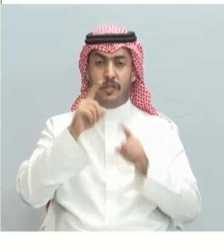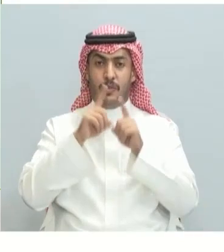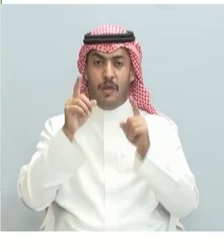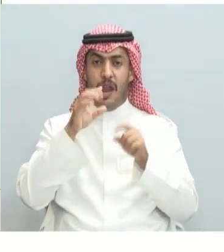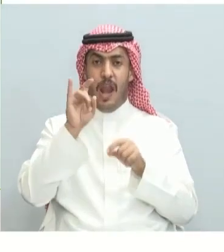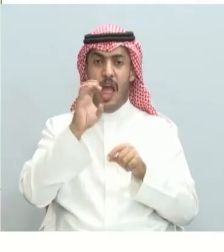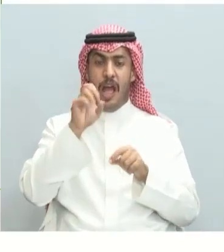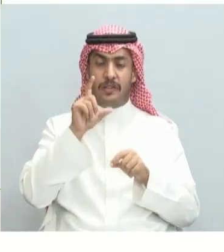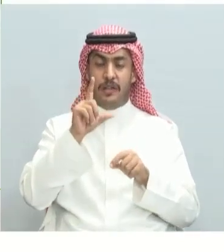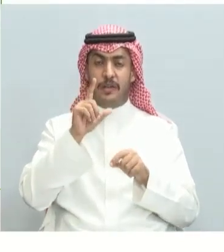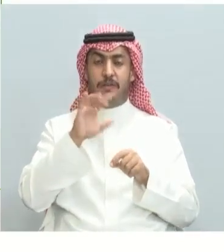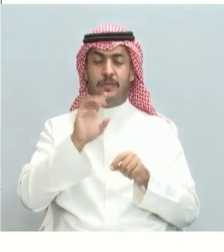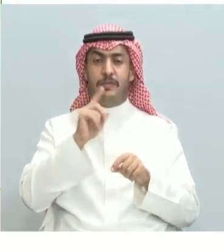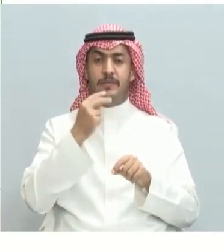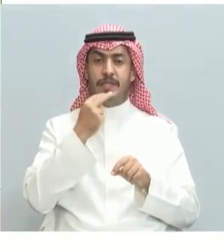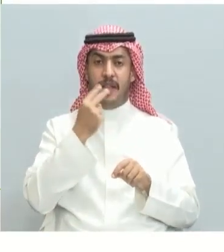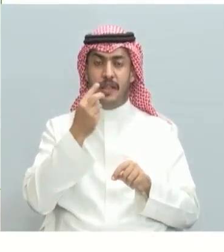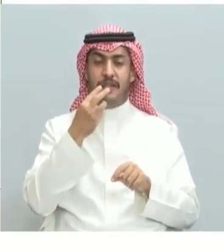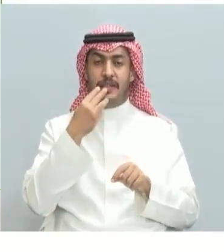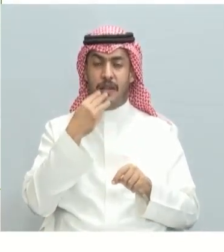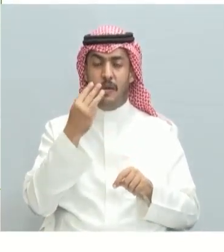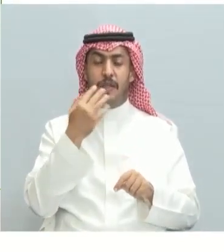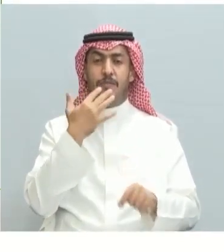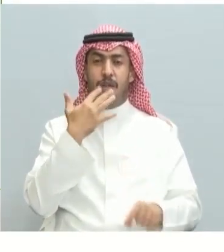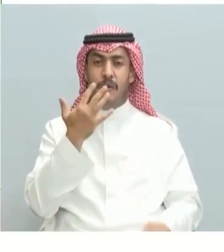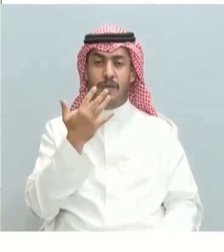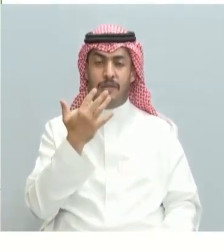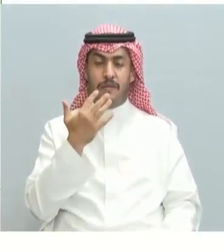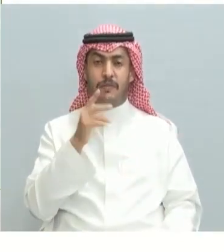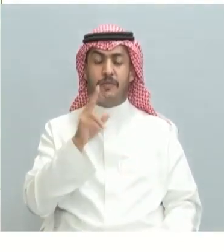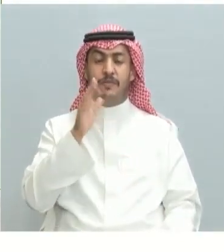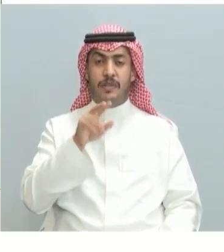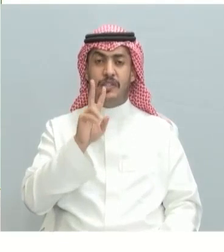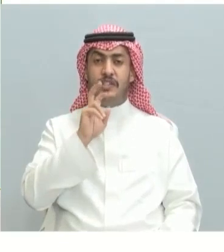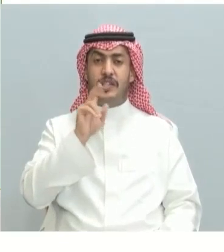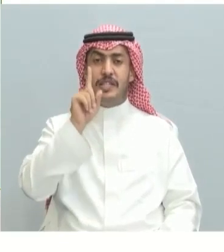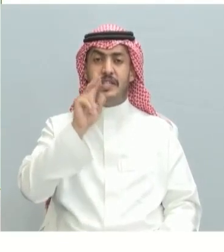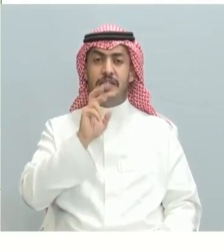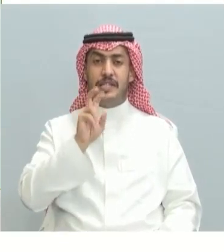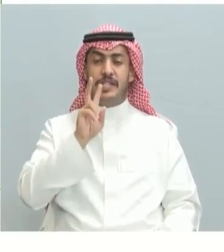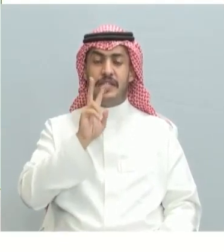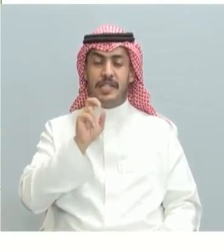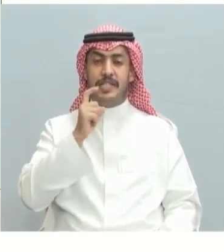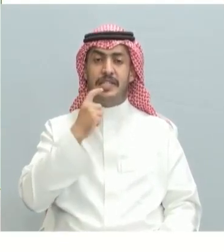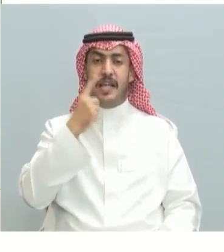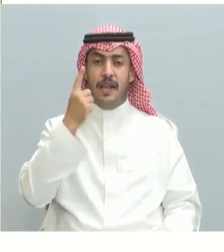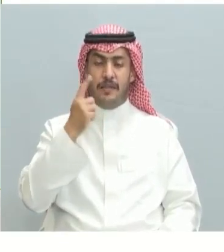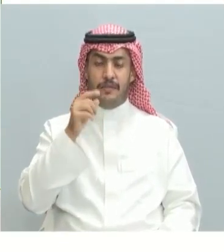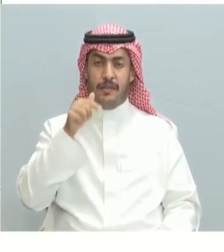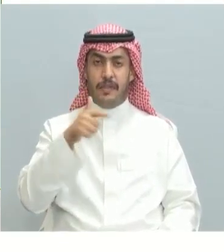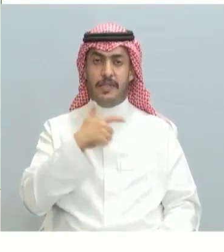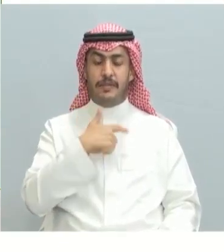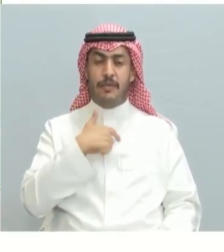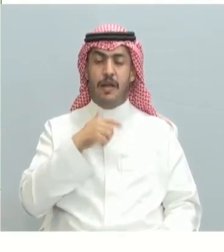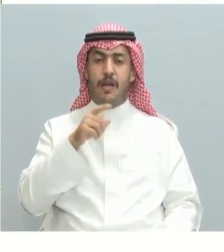سنه واكثر قد تكون سنتين ثلاثه خمسه قد تستمر الى 20 سنه او 30 سنه ونسميها ادوات